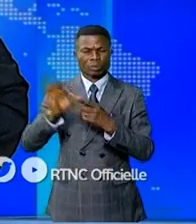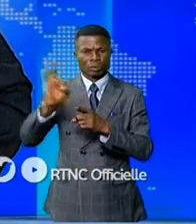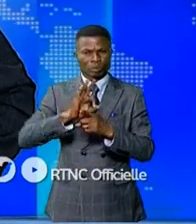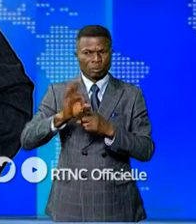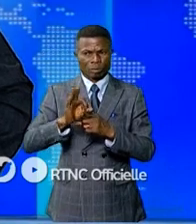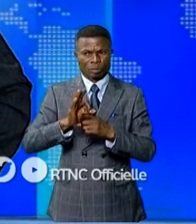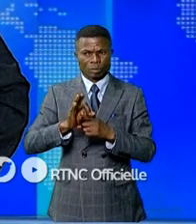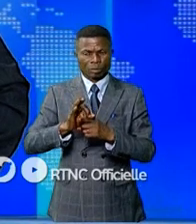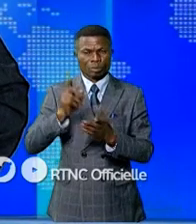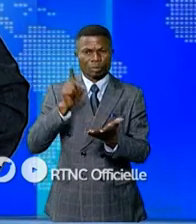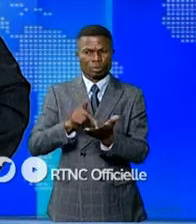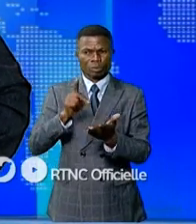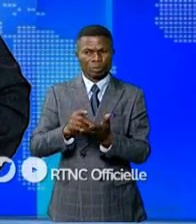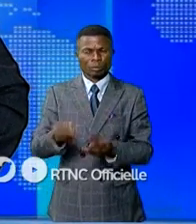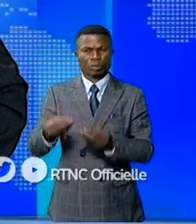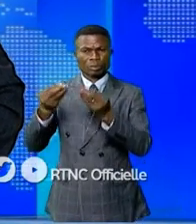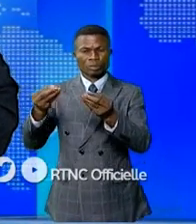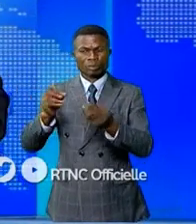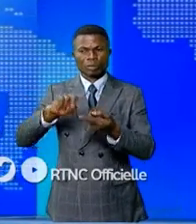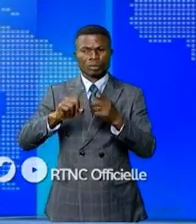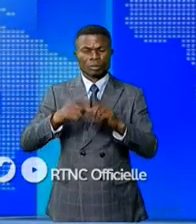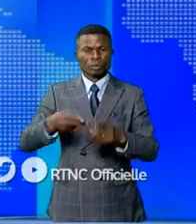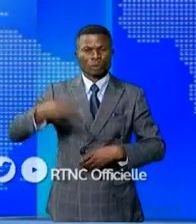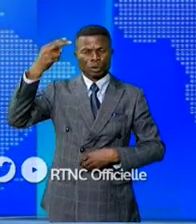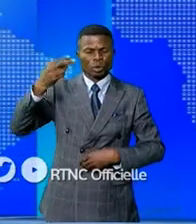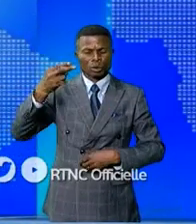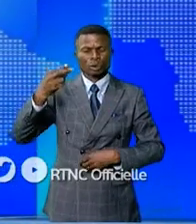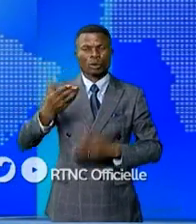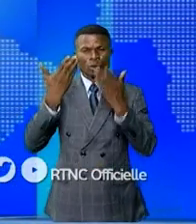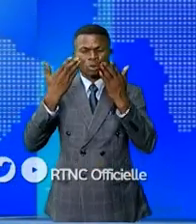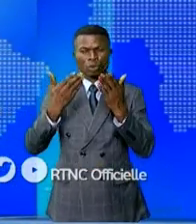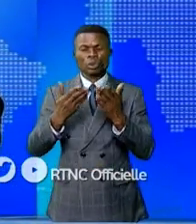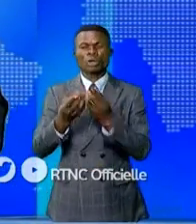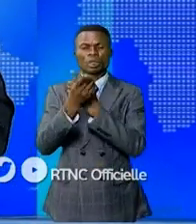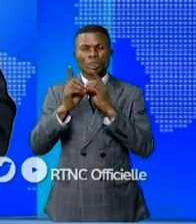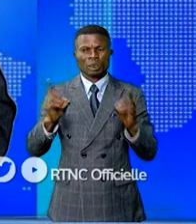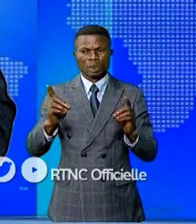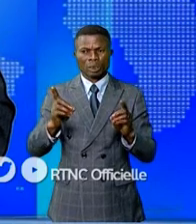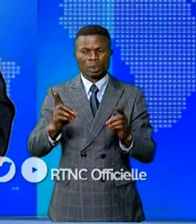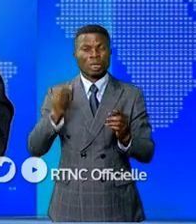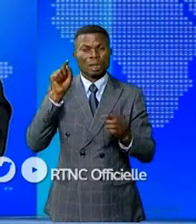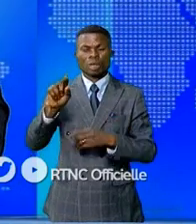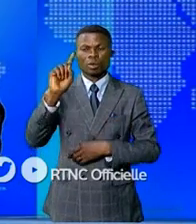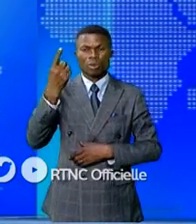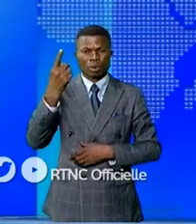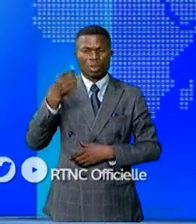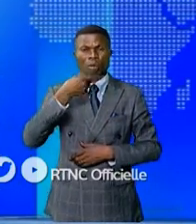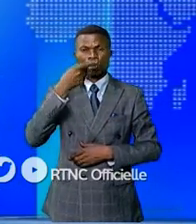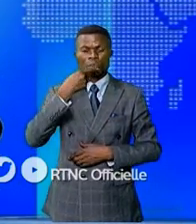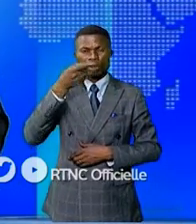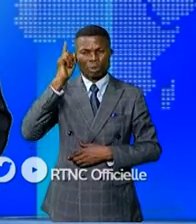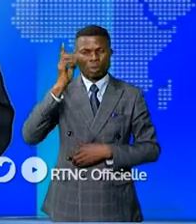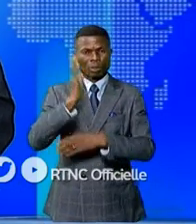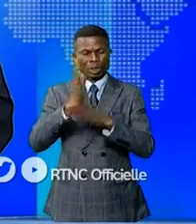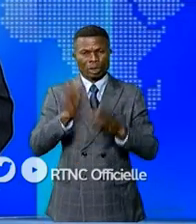et l'homologation du diplôme délivrés par les collèges des hautes études de stratégie et de défense, c'est le seul point du tout premier